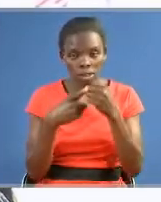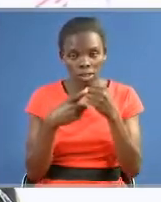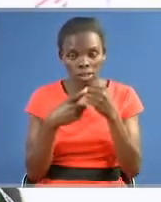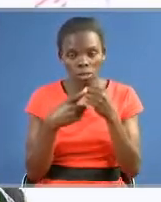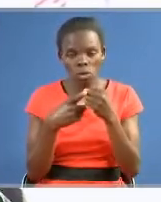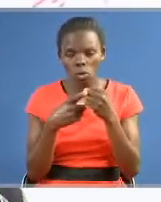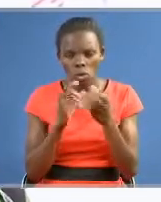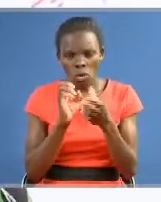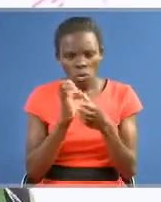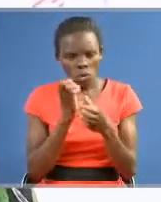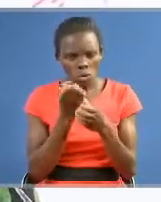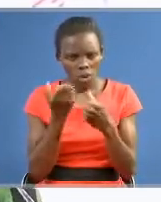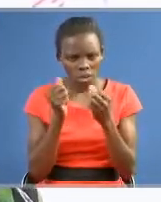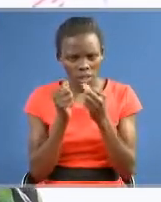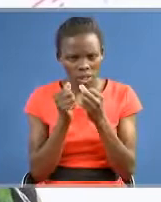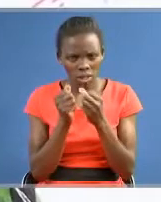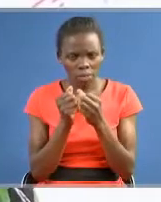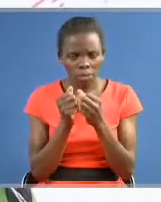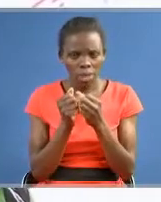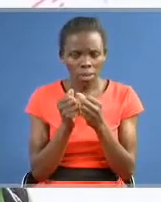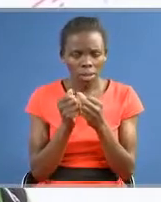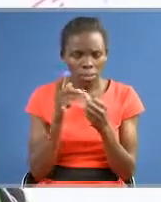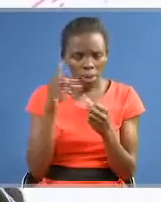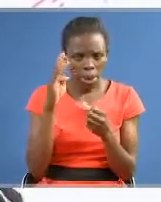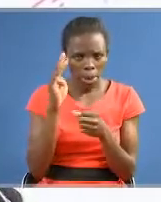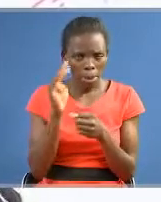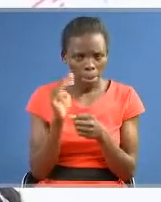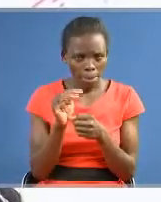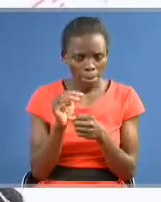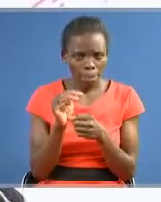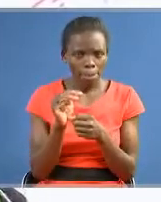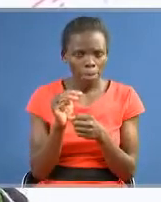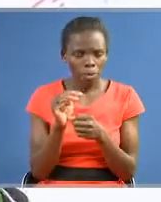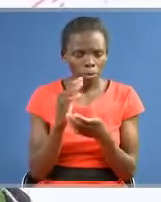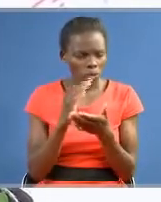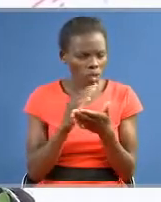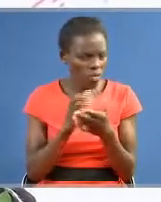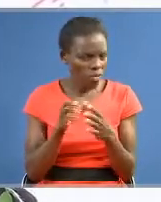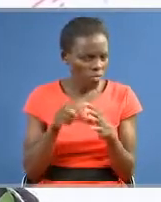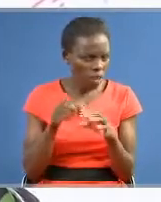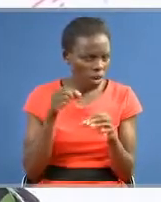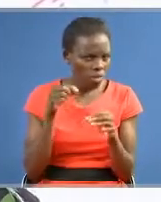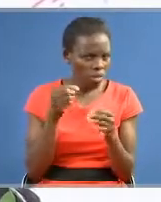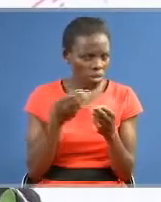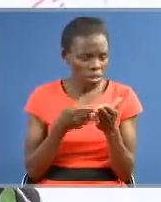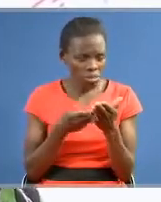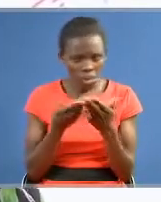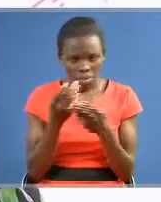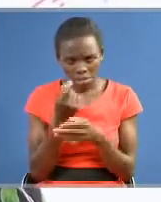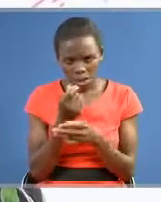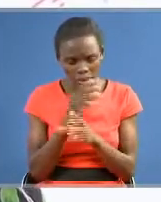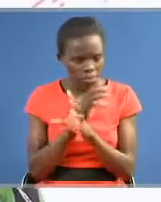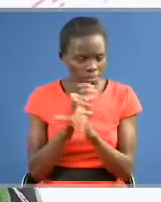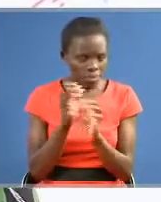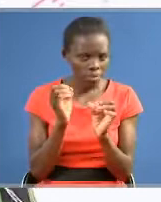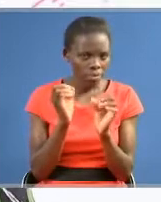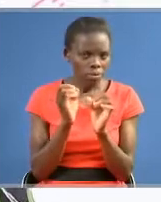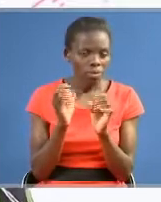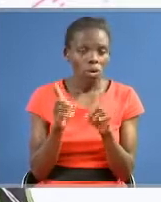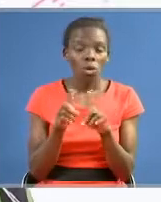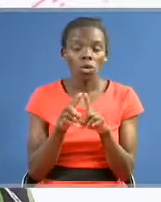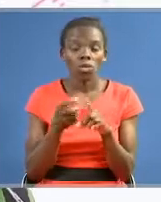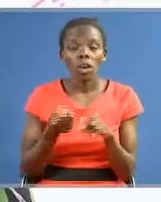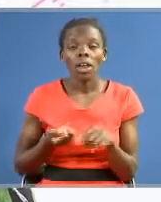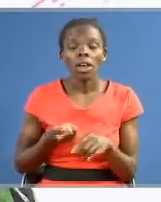usiku, mpaka saa 9 tena ya usiku. So wale wanawake, unapata jamii hata haiwapei fedha. Hata pia kuna ule mwanamke